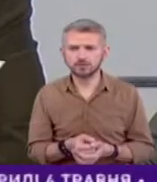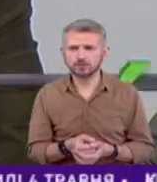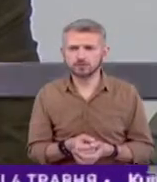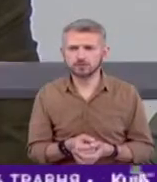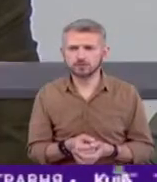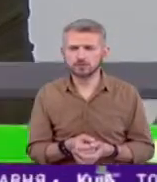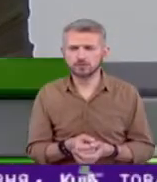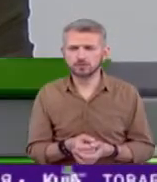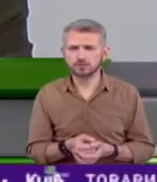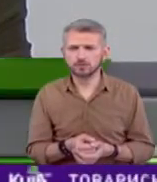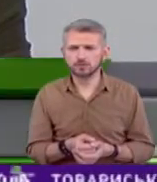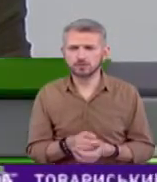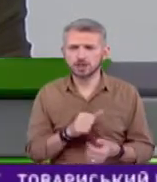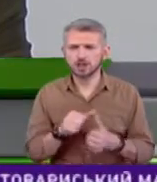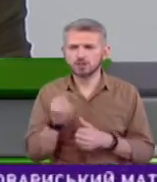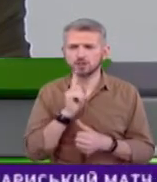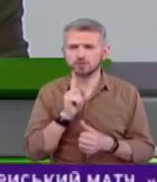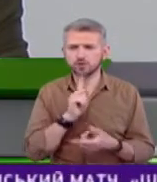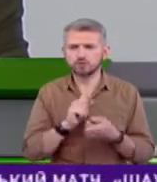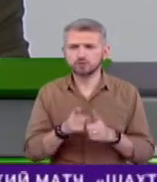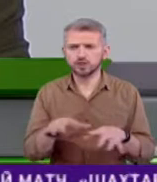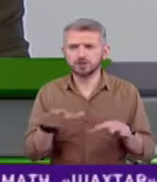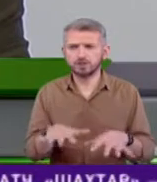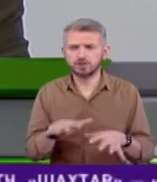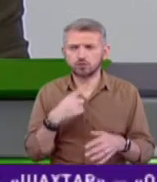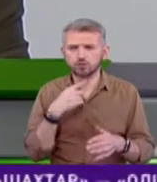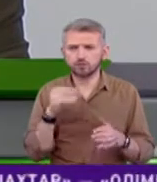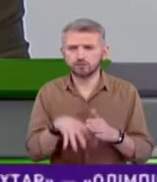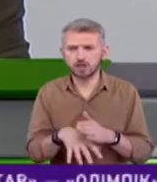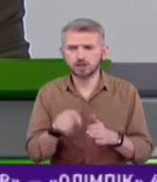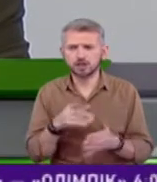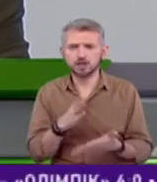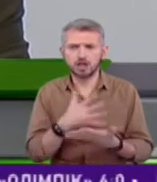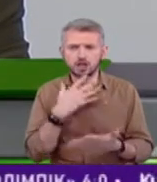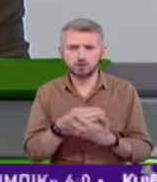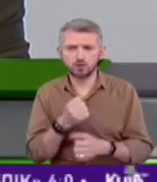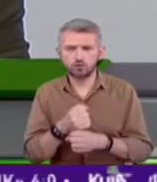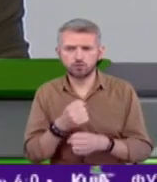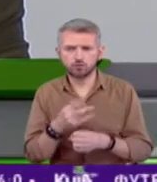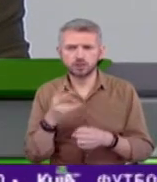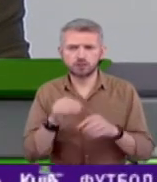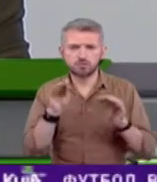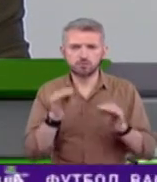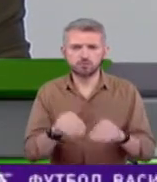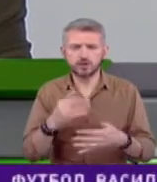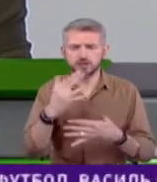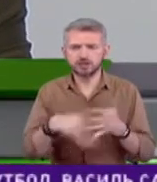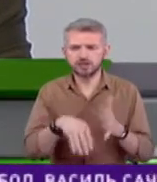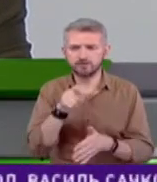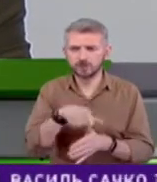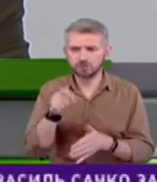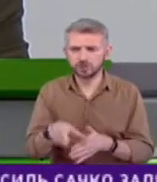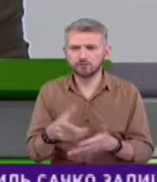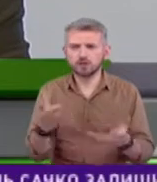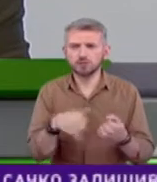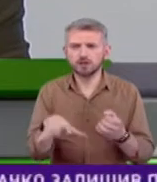такий короткий термін. Крім тимчасової зміни місця голосування, в відділі ведення є своя робота, тому що ще треба формувати і списки виборців, отримувати всі